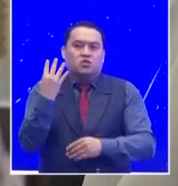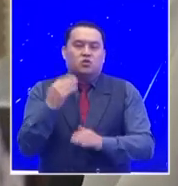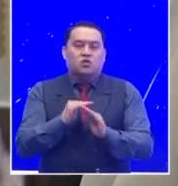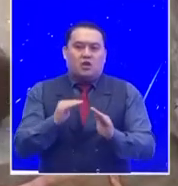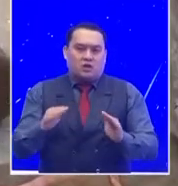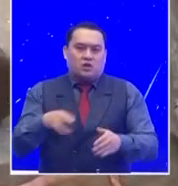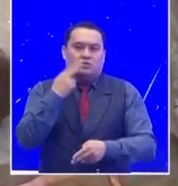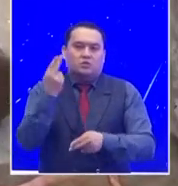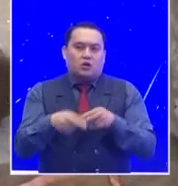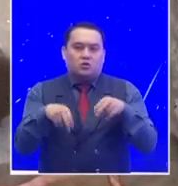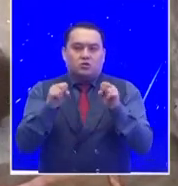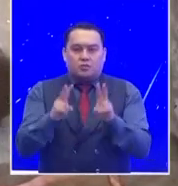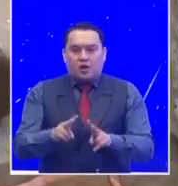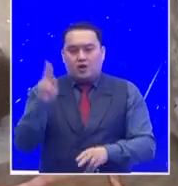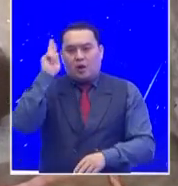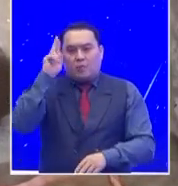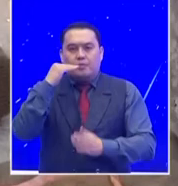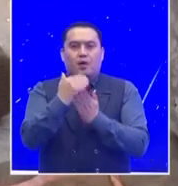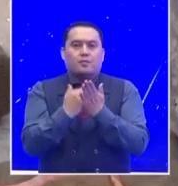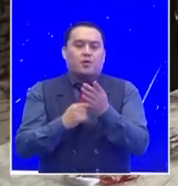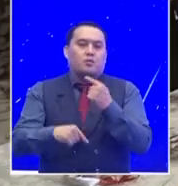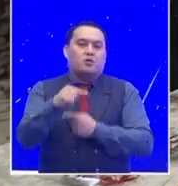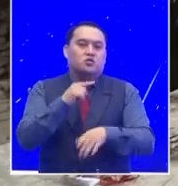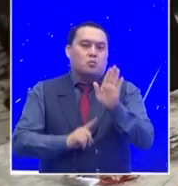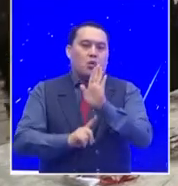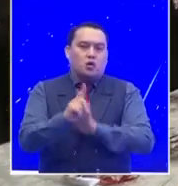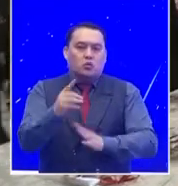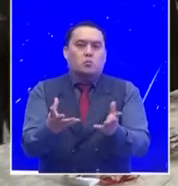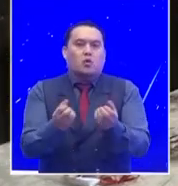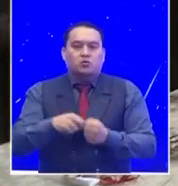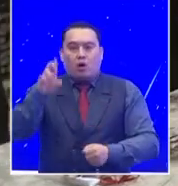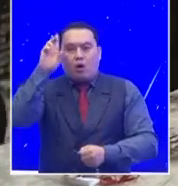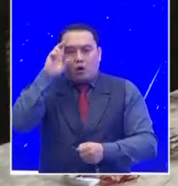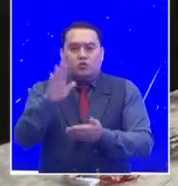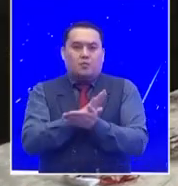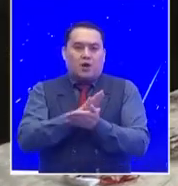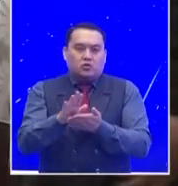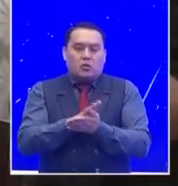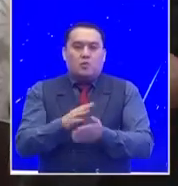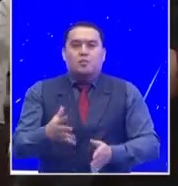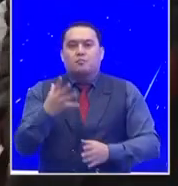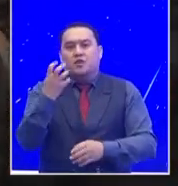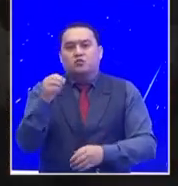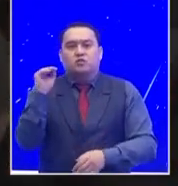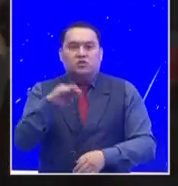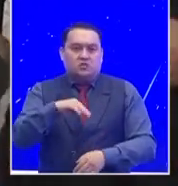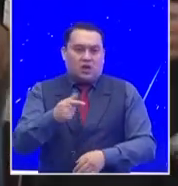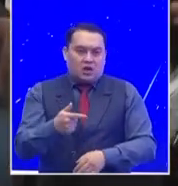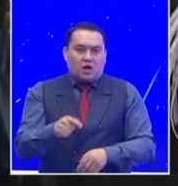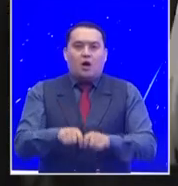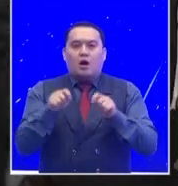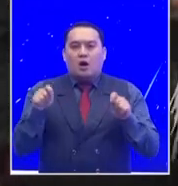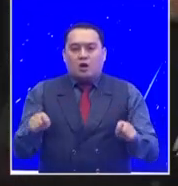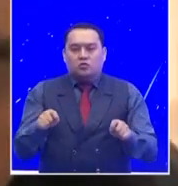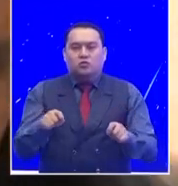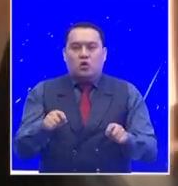году она закончила специальные курсы по программе «Бизнес-Бастау». На полученный от государства грант в размере более 500 тысяч тенге открыла